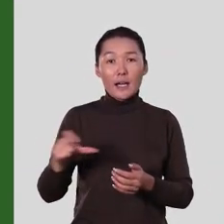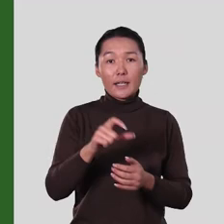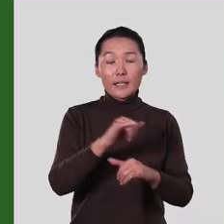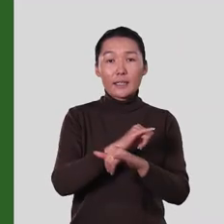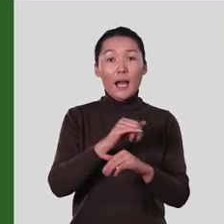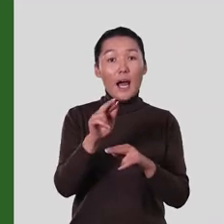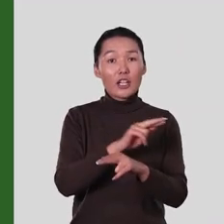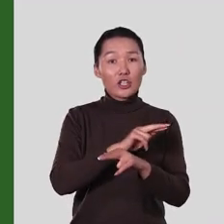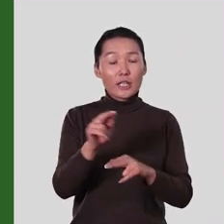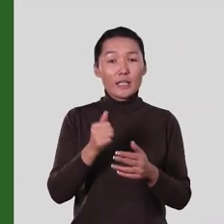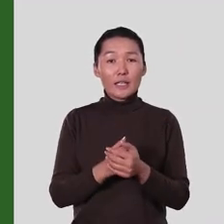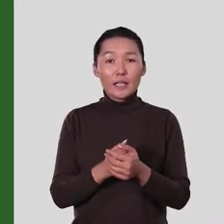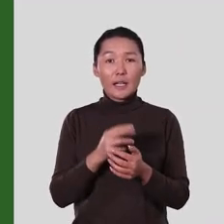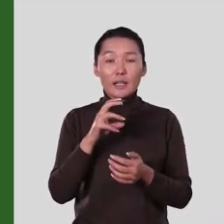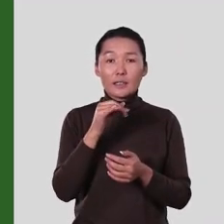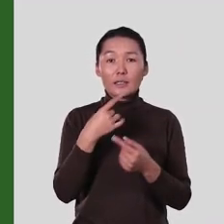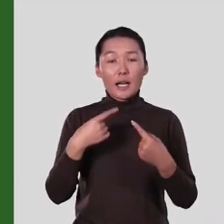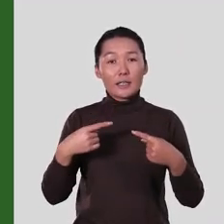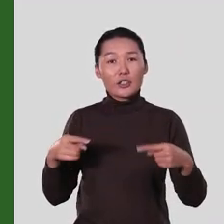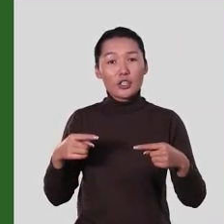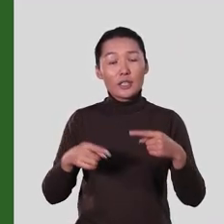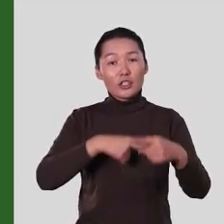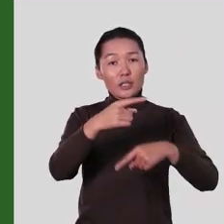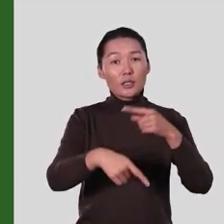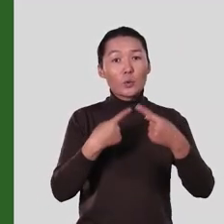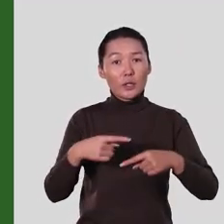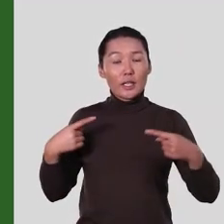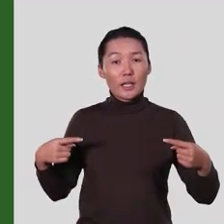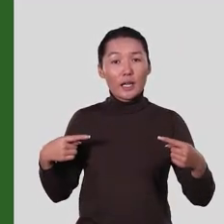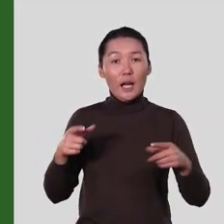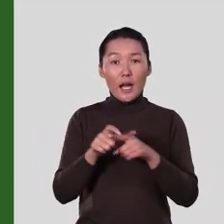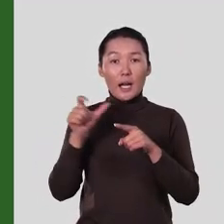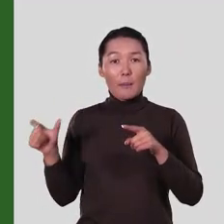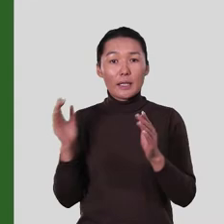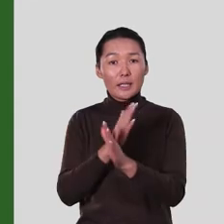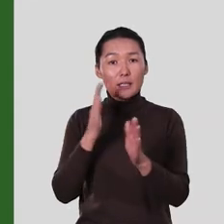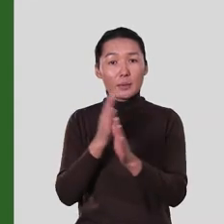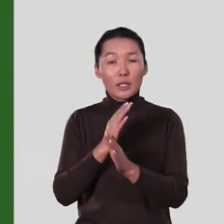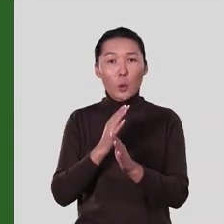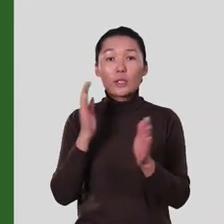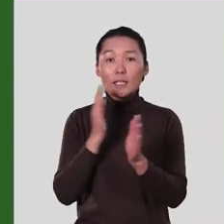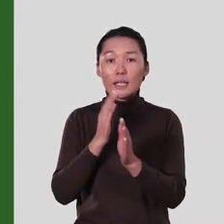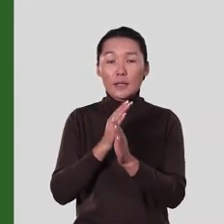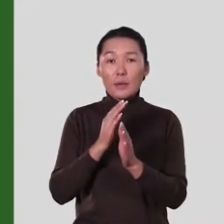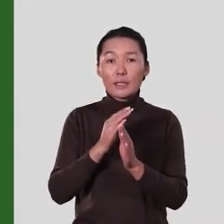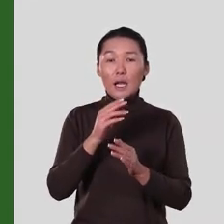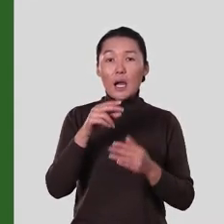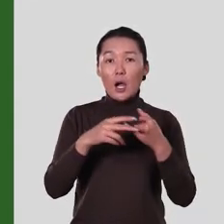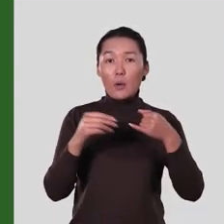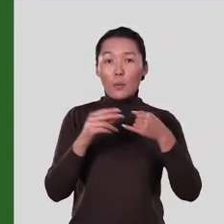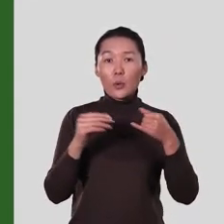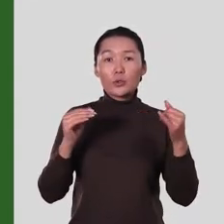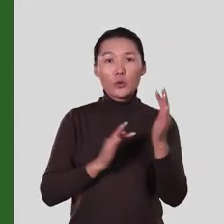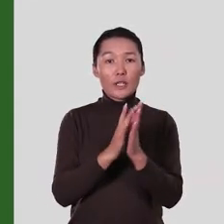и косвенным через другие компоненты природы – климат, почву, растительность.